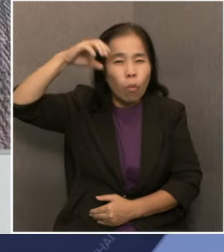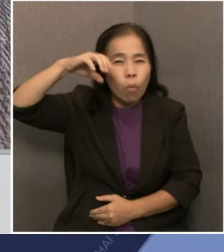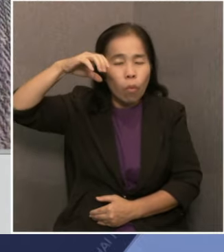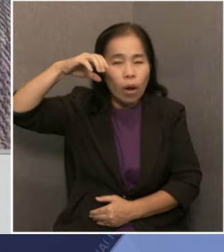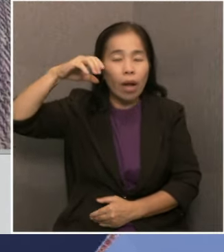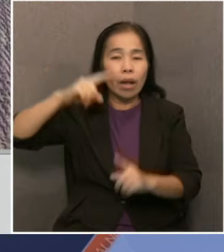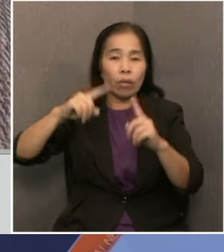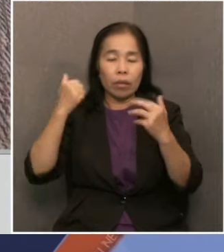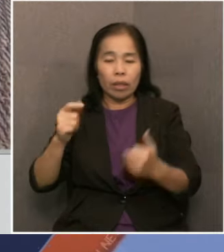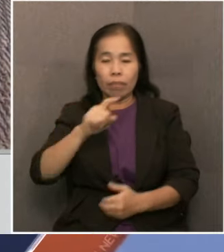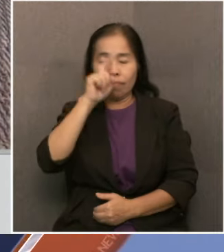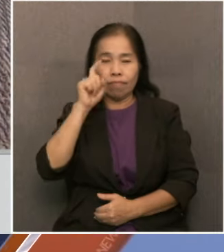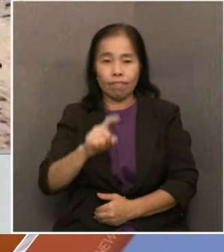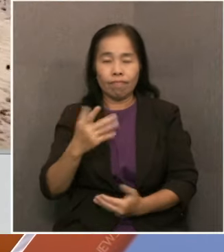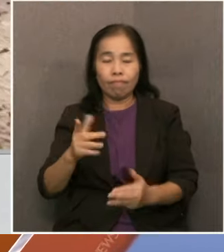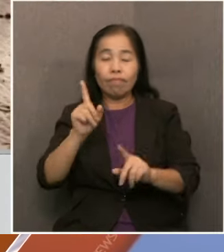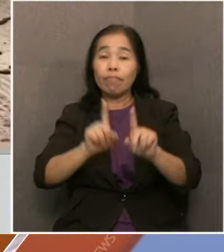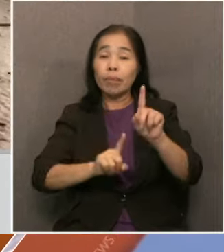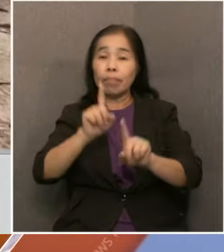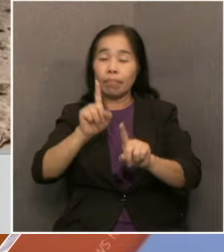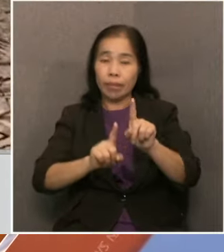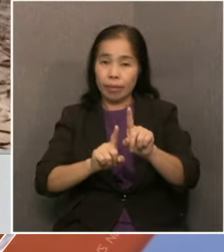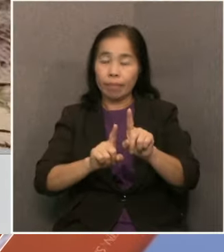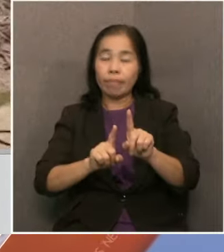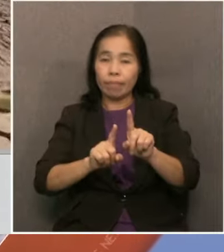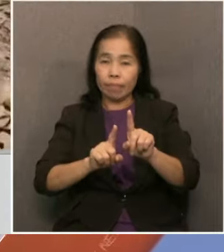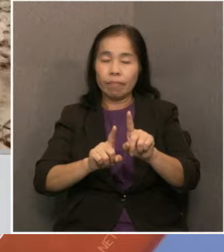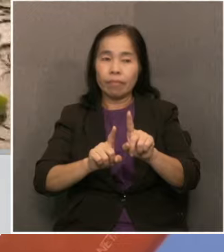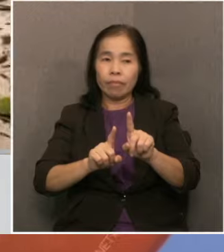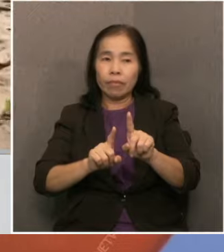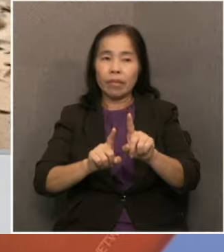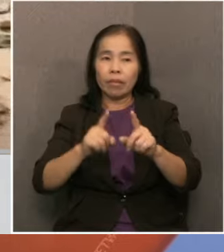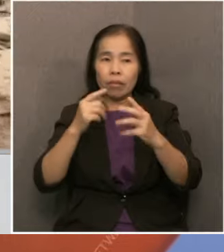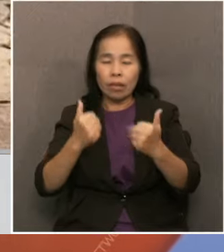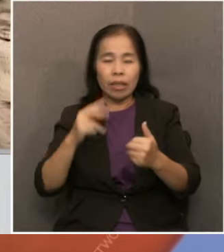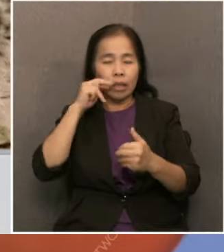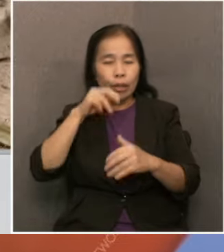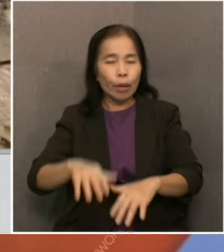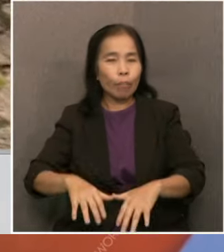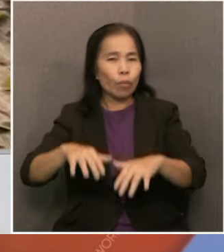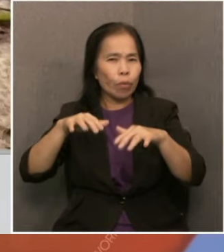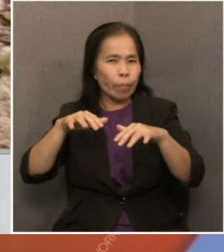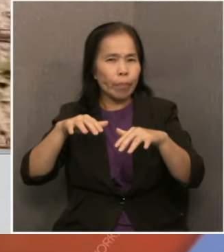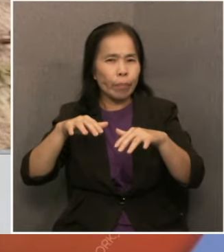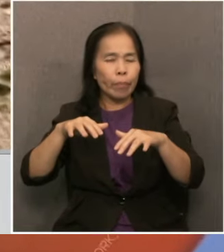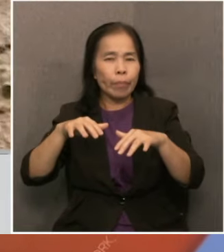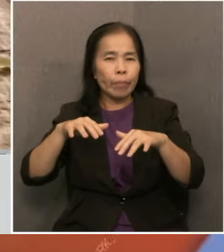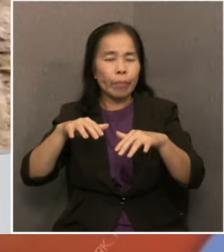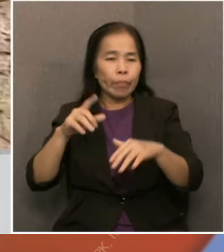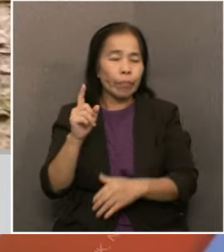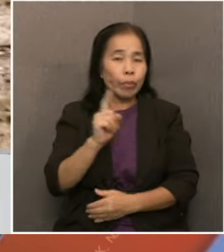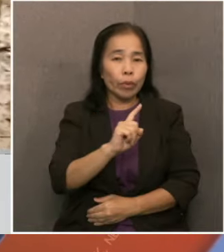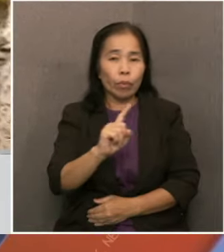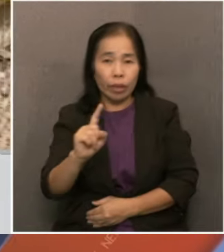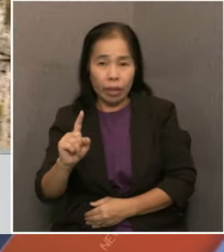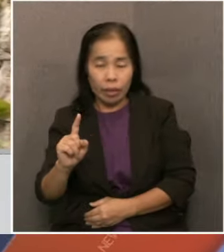ามคือใครเป็นคนจะประเมินว่าความภักขามที่เกิดจากน้ทวมอจะมาถี่บ